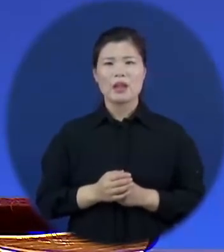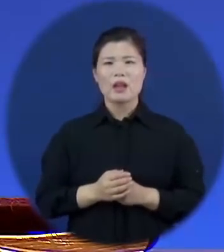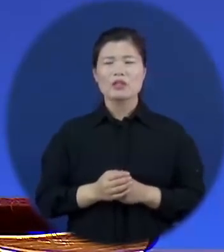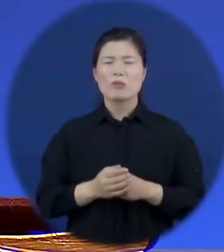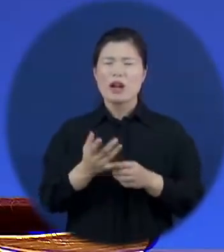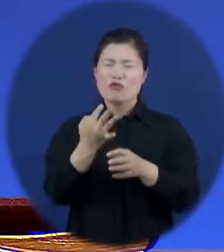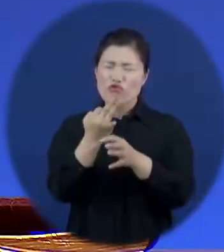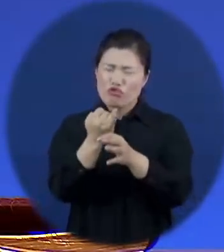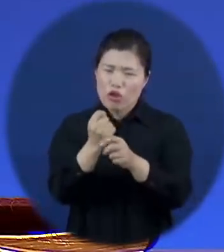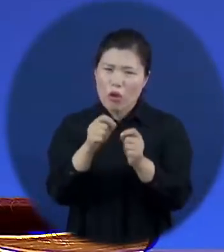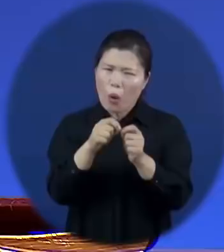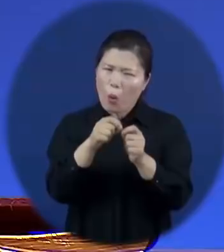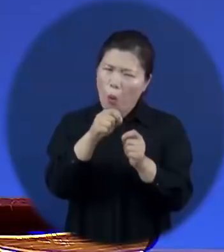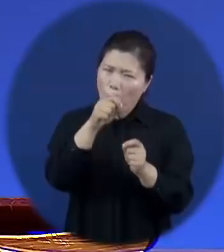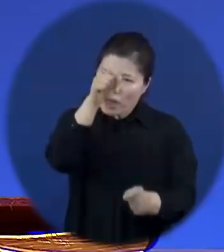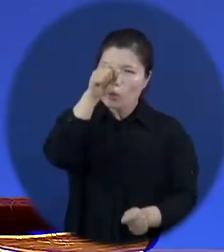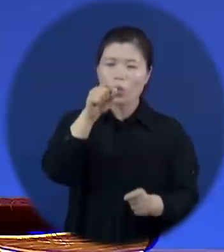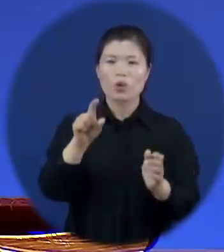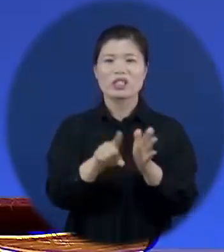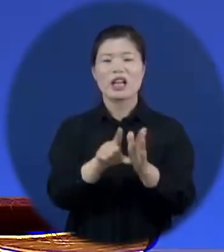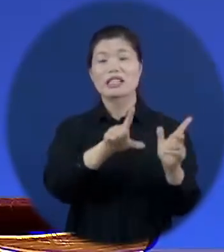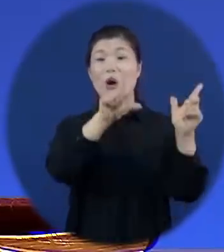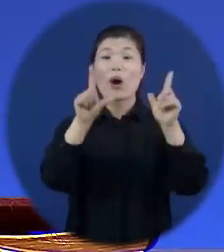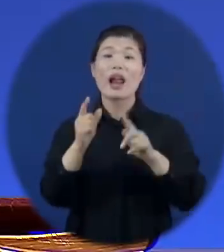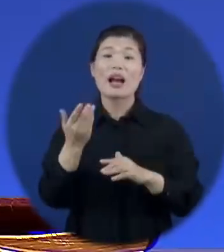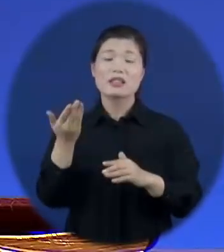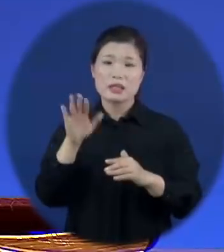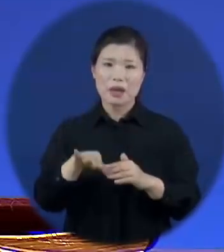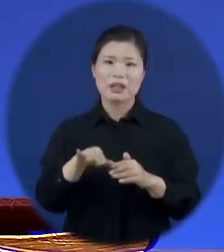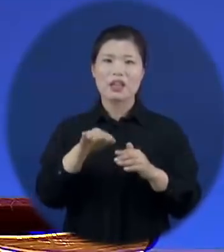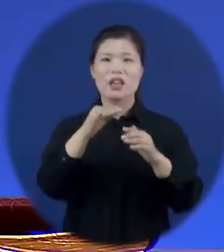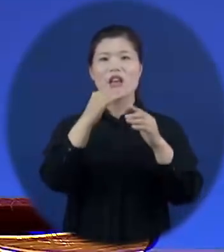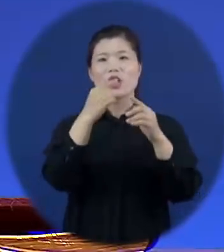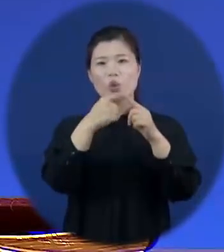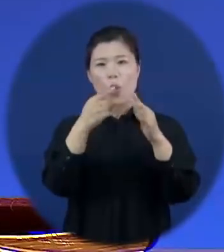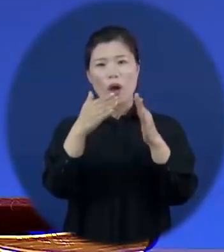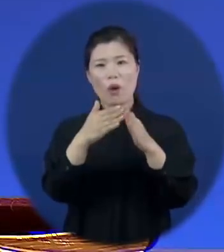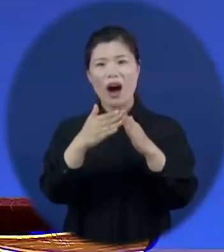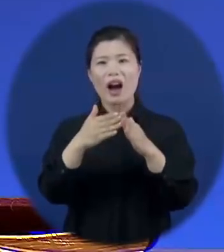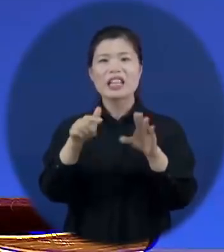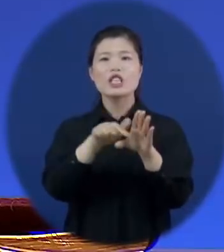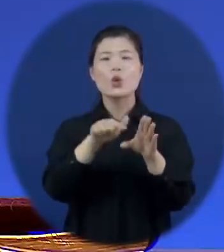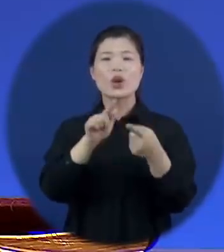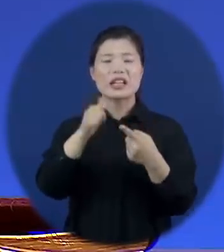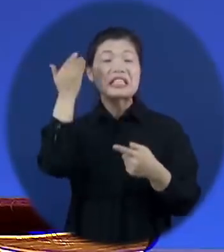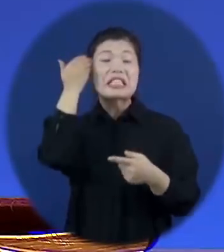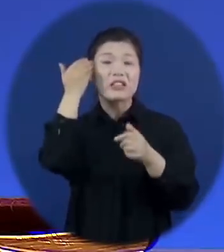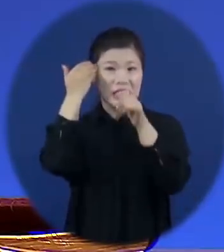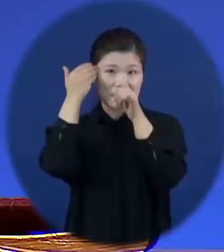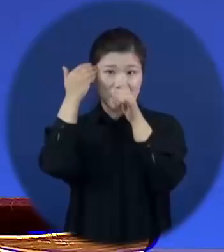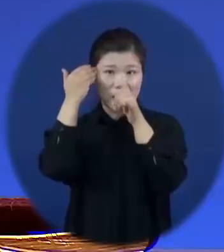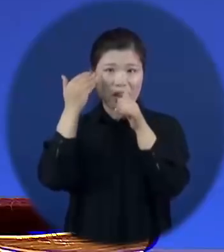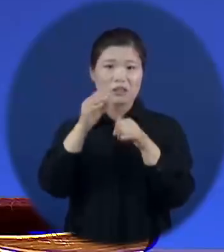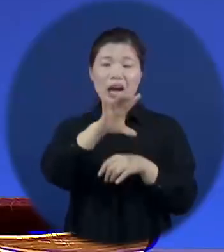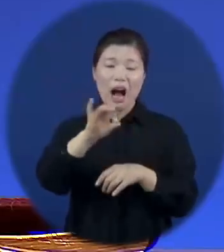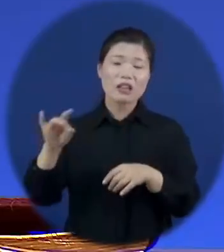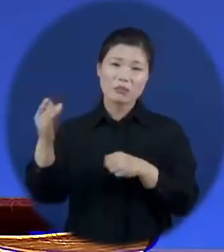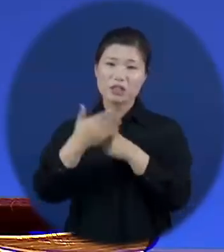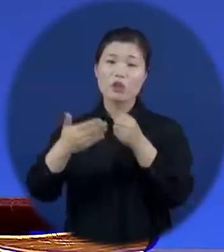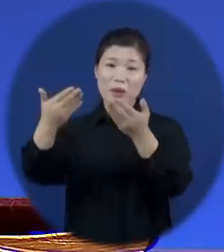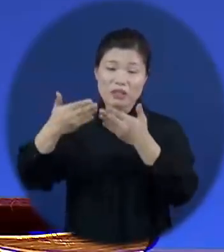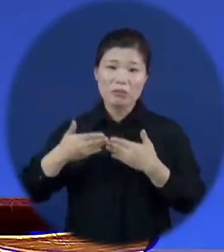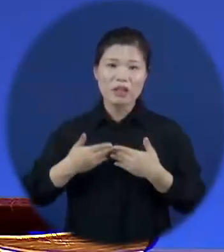그러게 수년간 신앙생활을 하면서, 그래서 기독교와 교회에 대한 지식은 있지만, 그리고 종종 은혜도